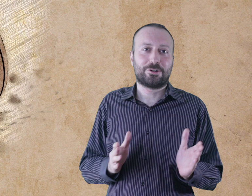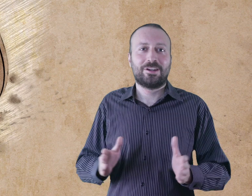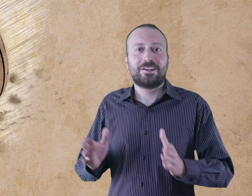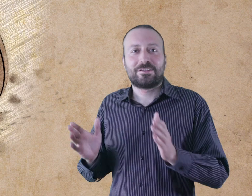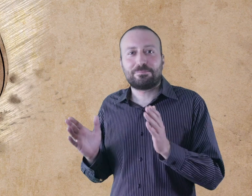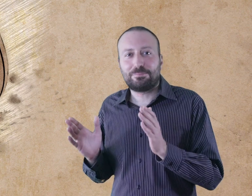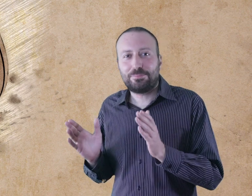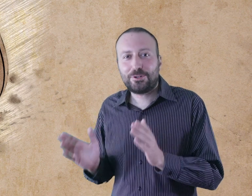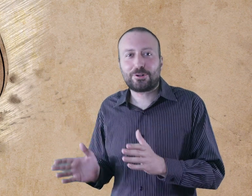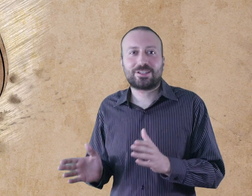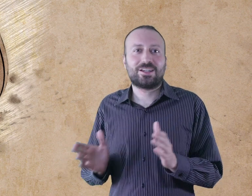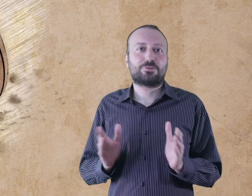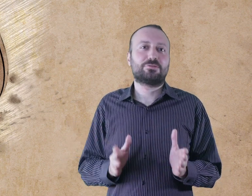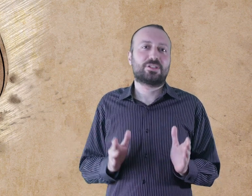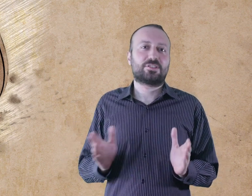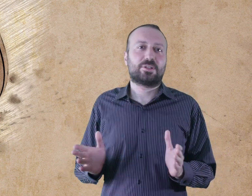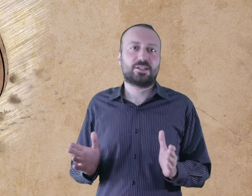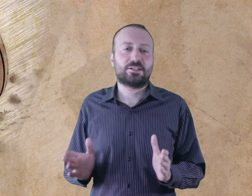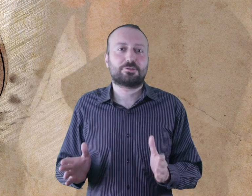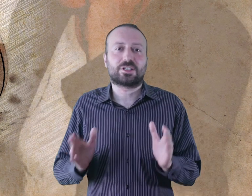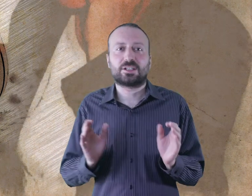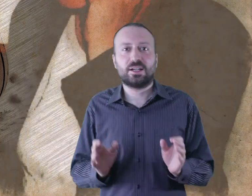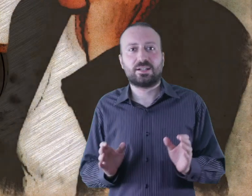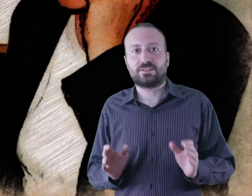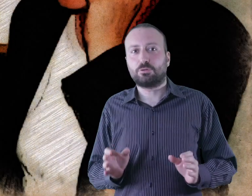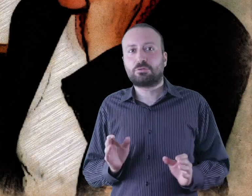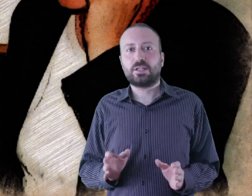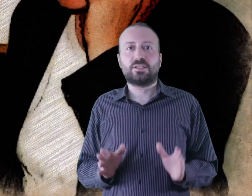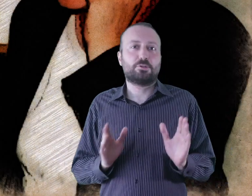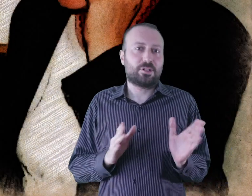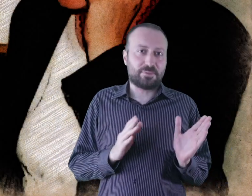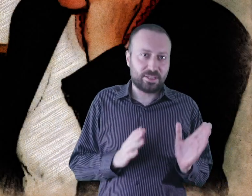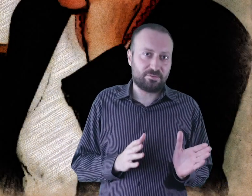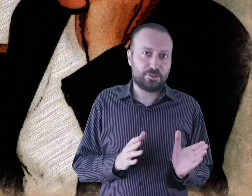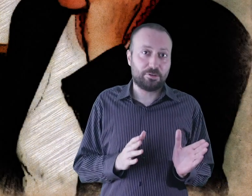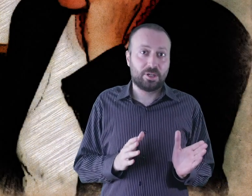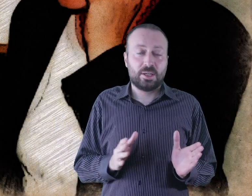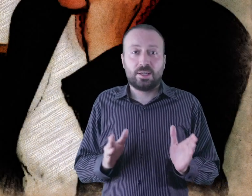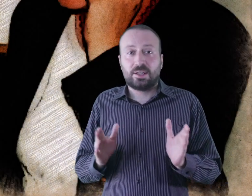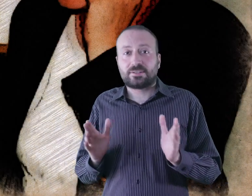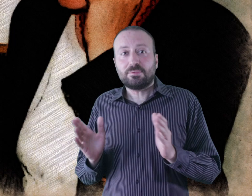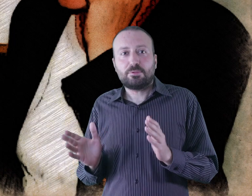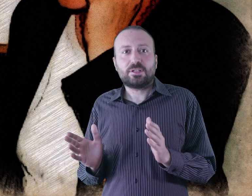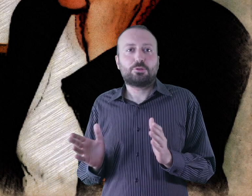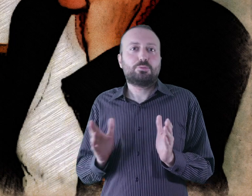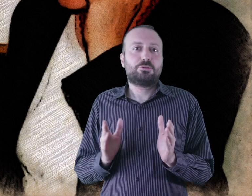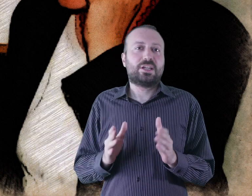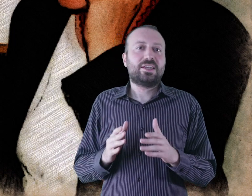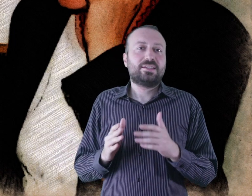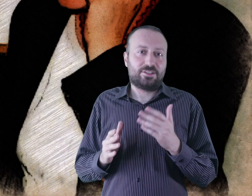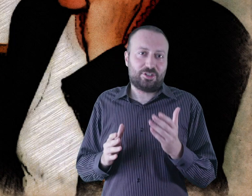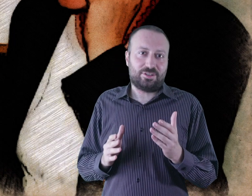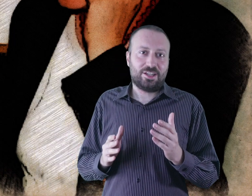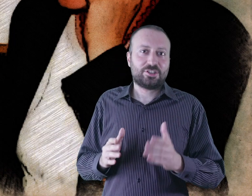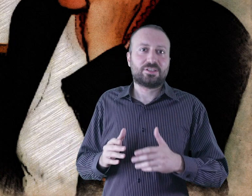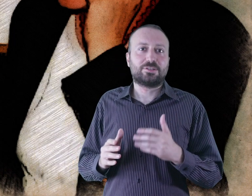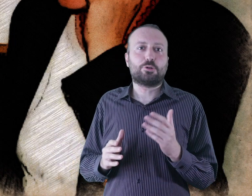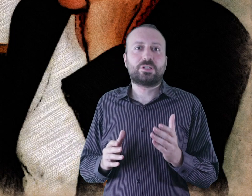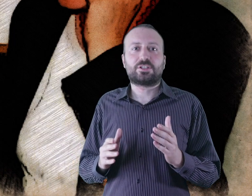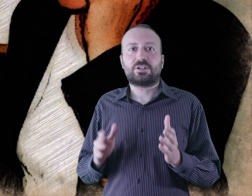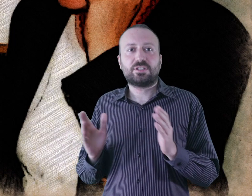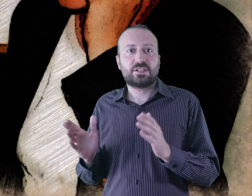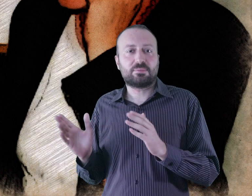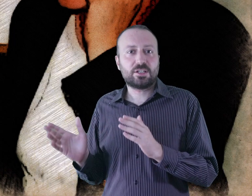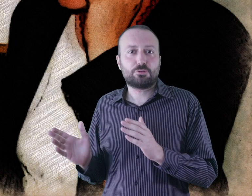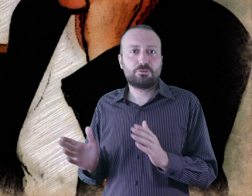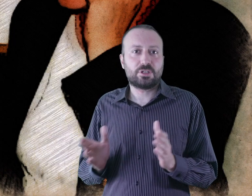arkadaşı arıyor. Birçok adayla uzun yazışmalardan sonra Clara adlı Ukraynalı bir öğretmenle evleniyor. Tabi bu arada onu bu deney için eş aradığını